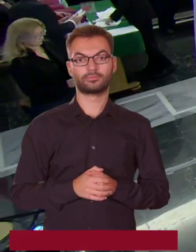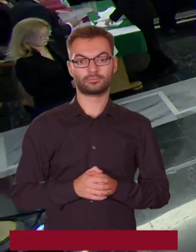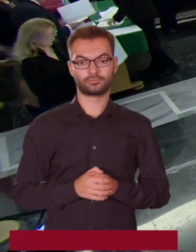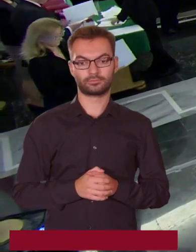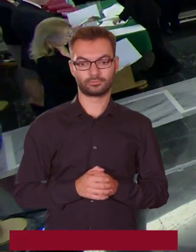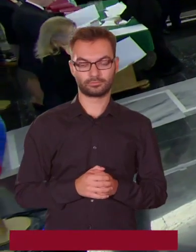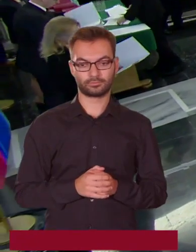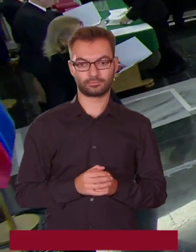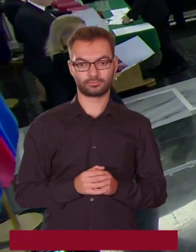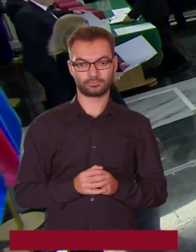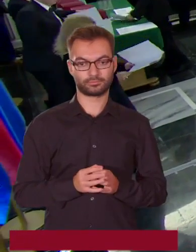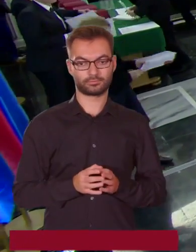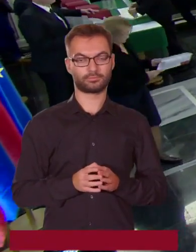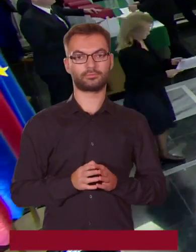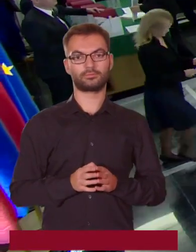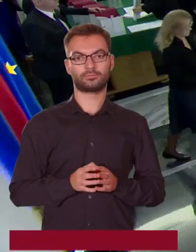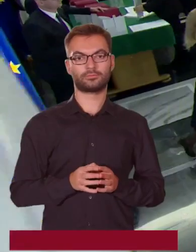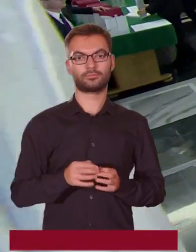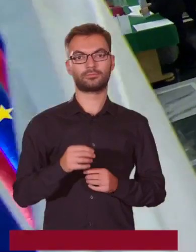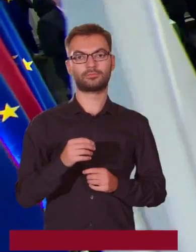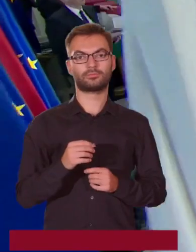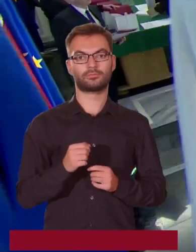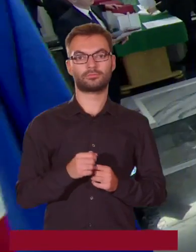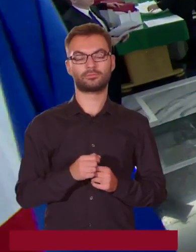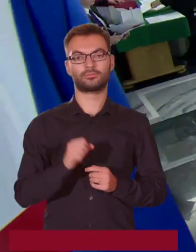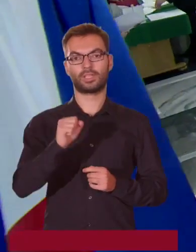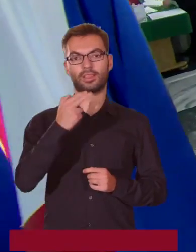Proszę panią Annę Małgorzatę Czech.